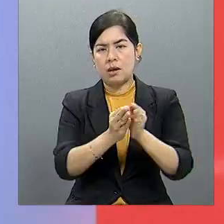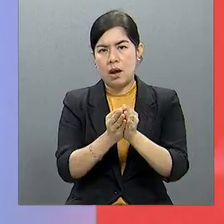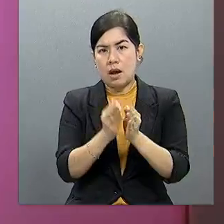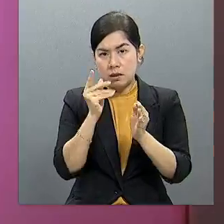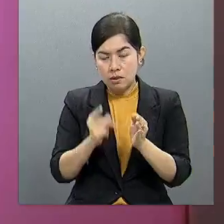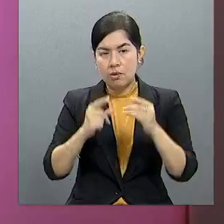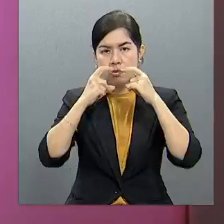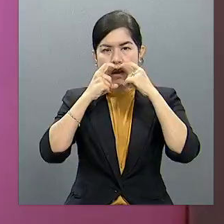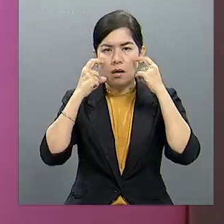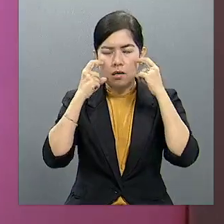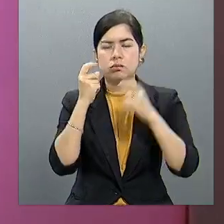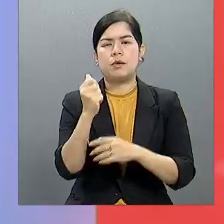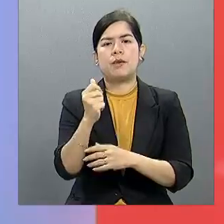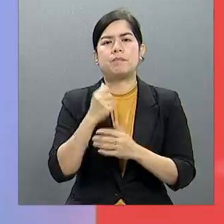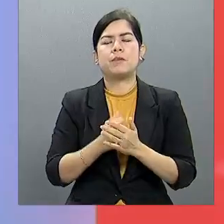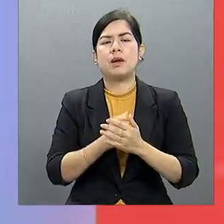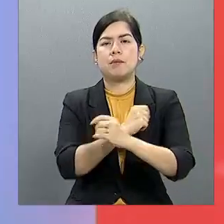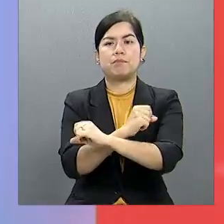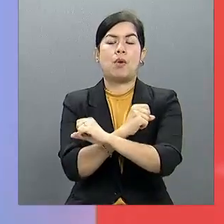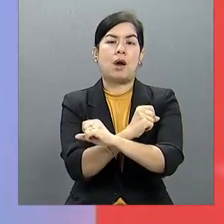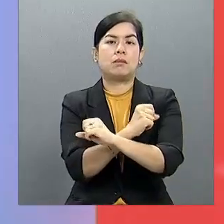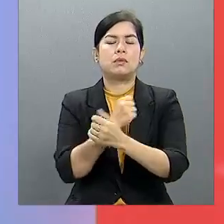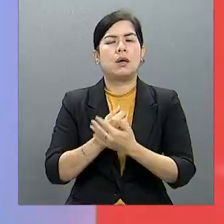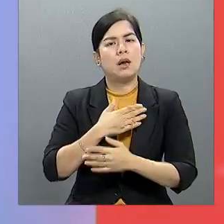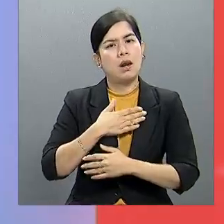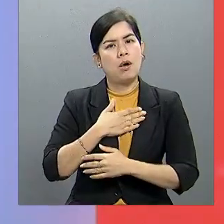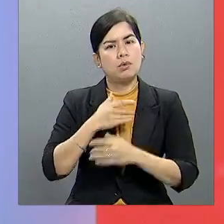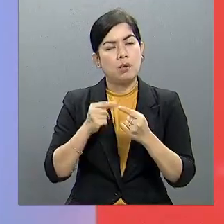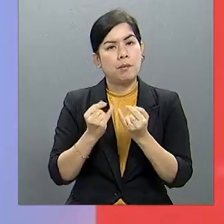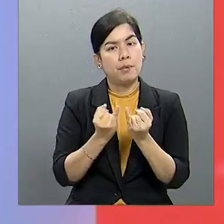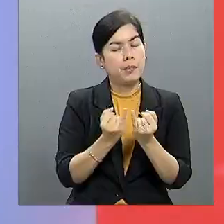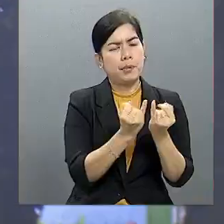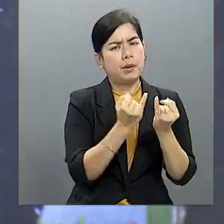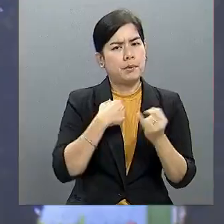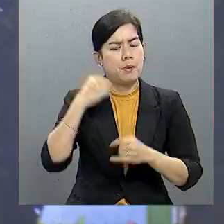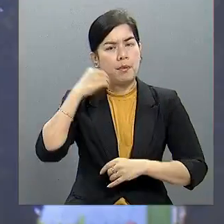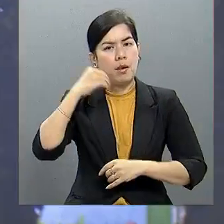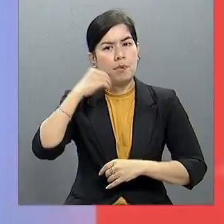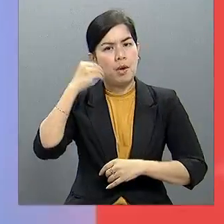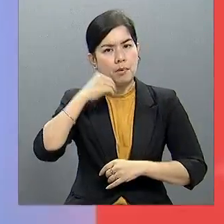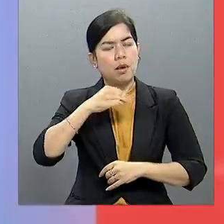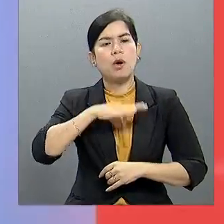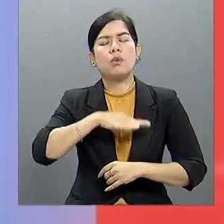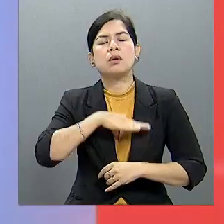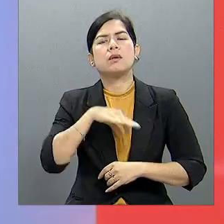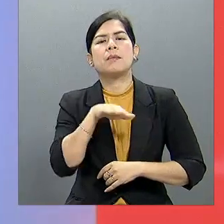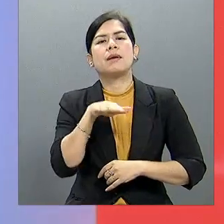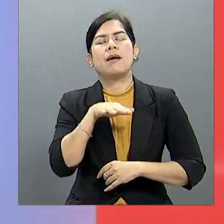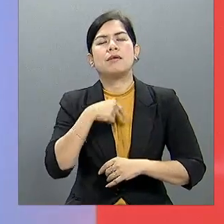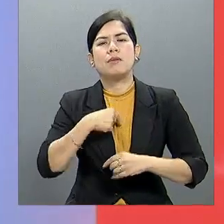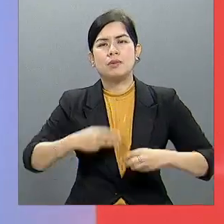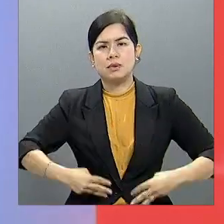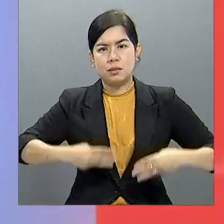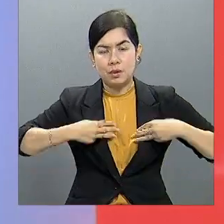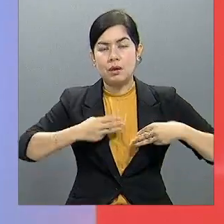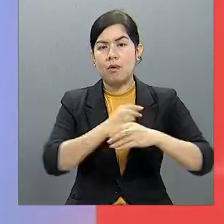ืมักเปวิธีชีวใหม่ที่พอใช้ไปทกว แล้วเนมัจะเกิดเปความเคยชีดและทำให้ชีวขเรานมความกลดภัยมาขึน